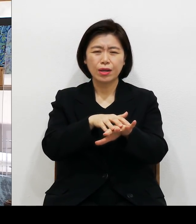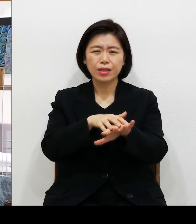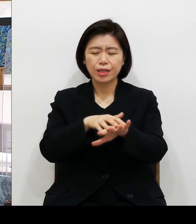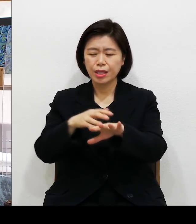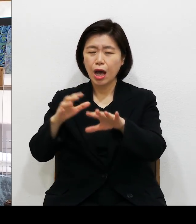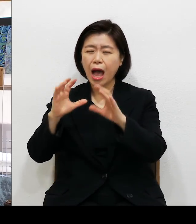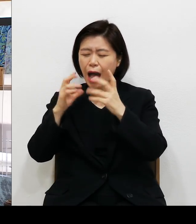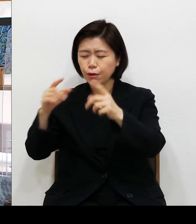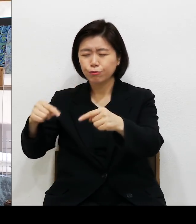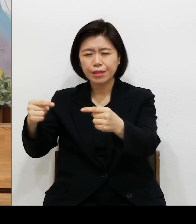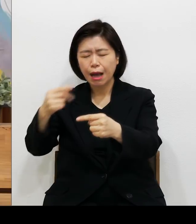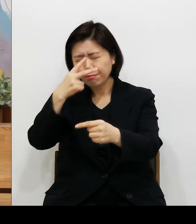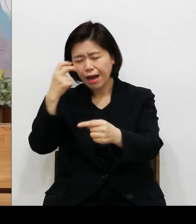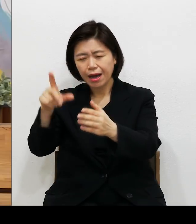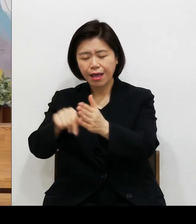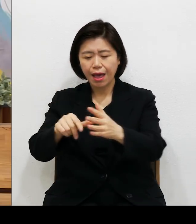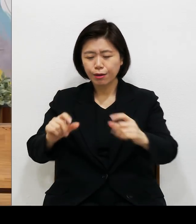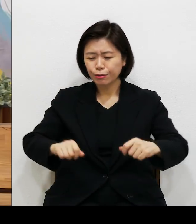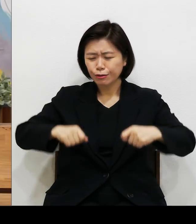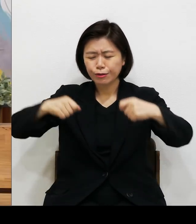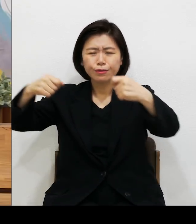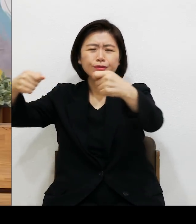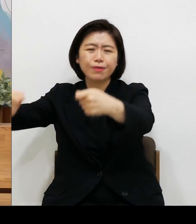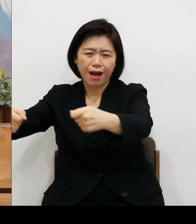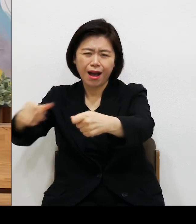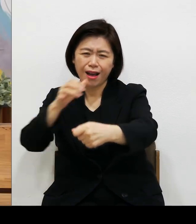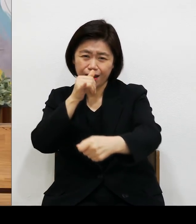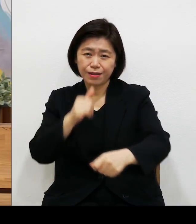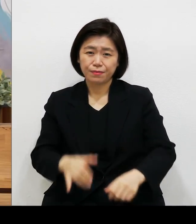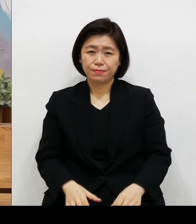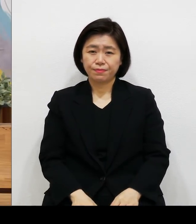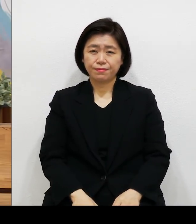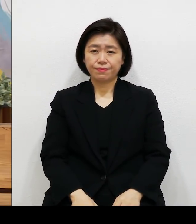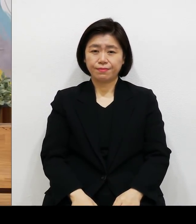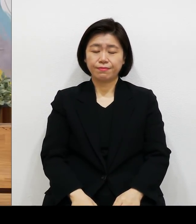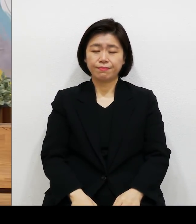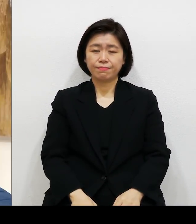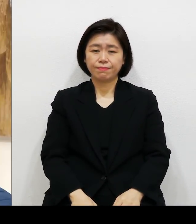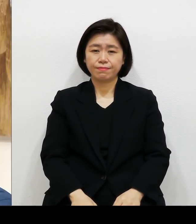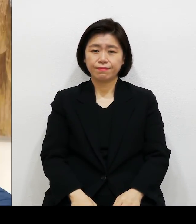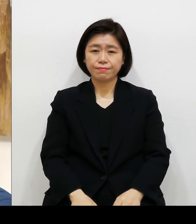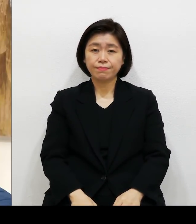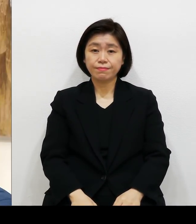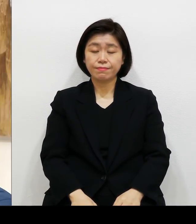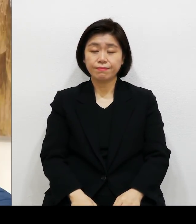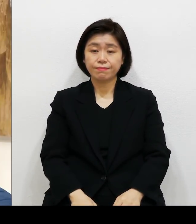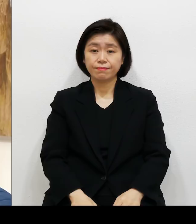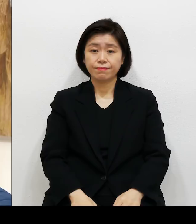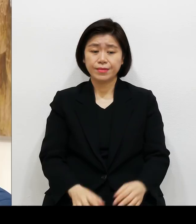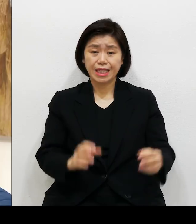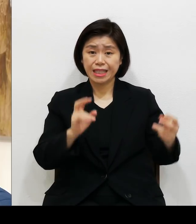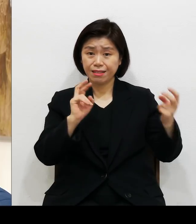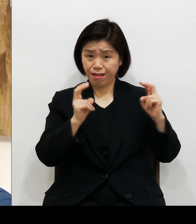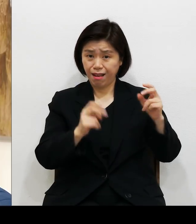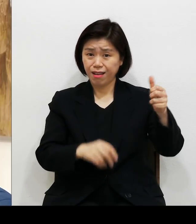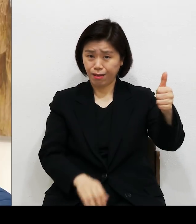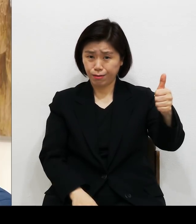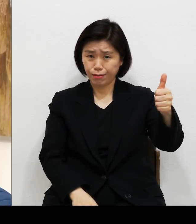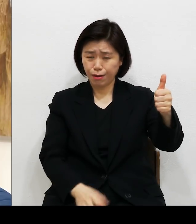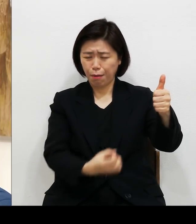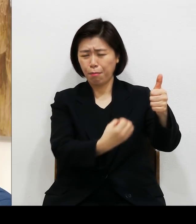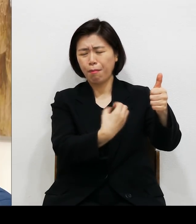그 면천으로 이렇게 유모차 덮어놓고 그러다 보면 또 사장님이